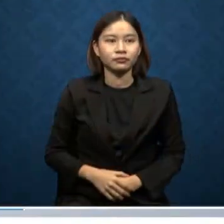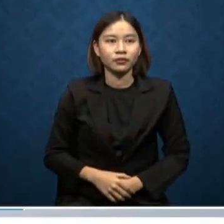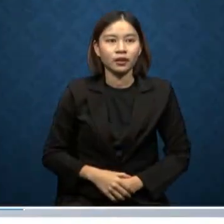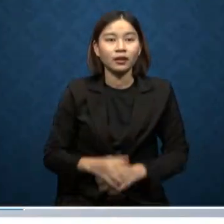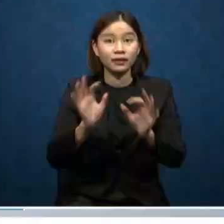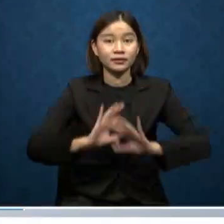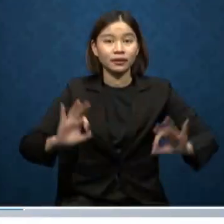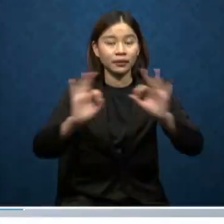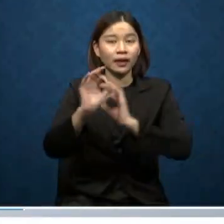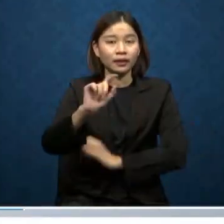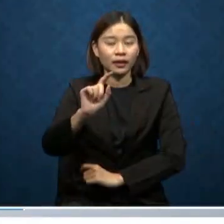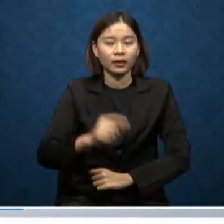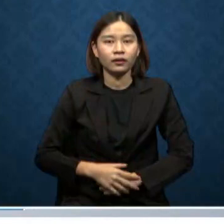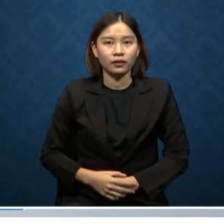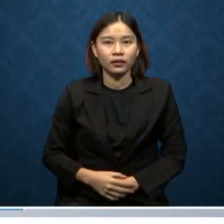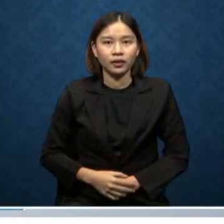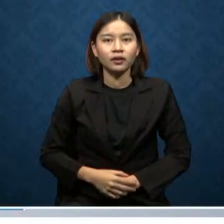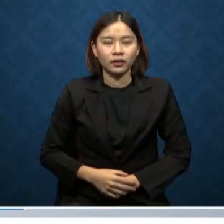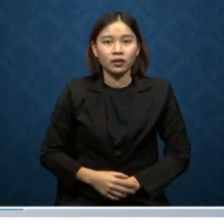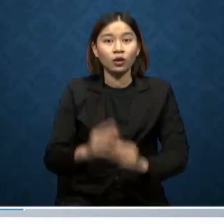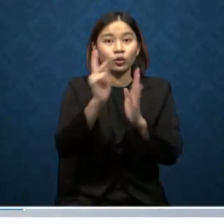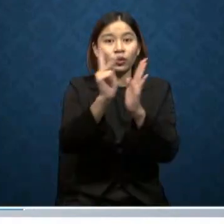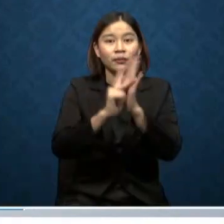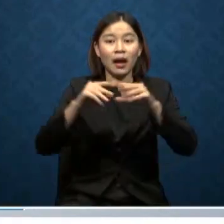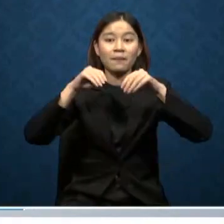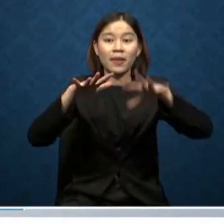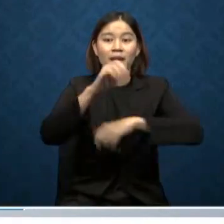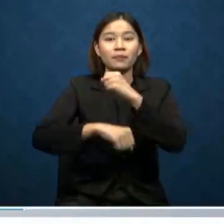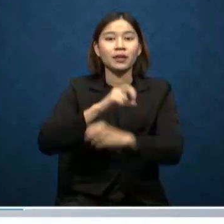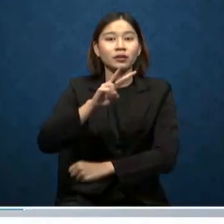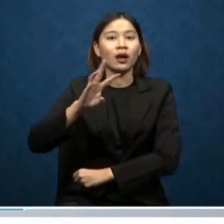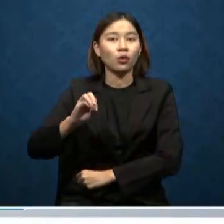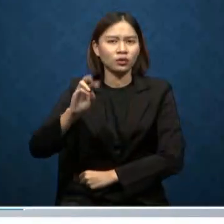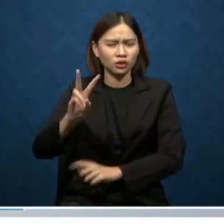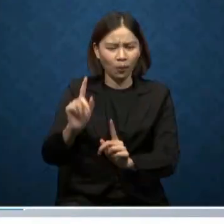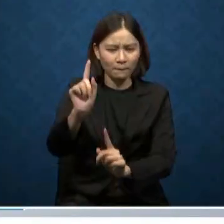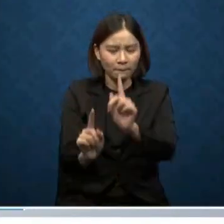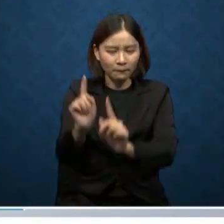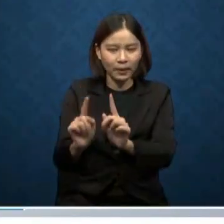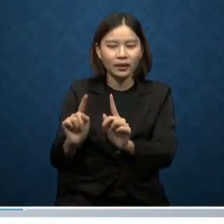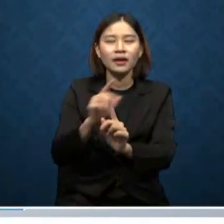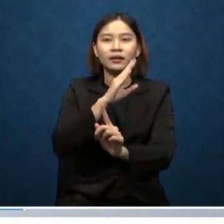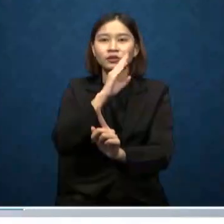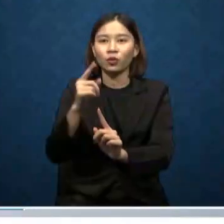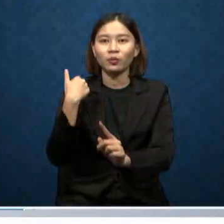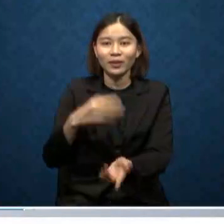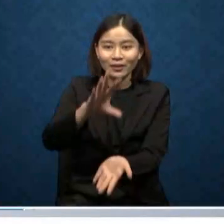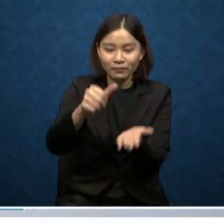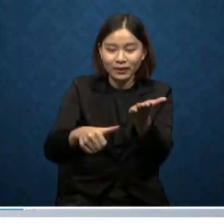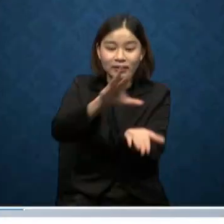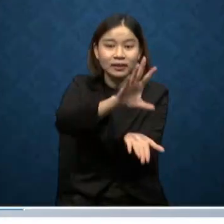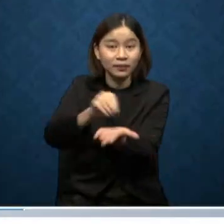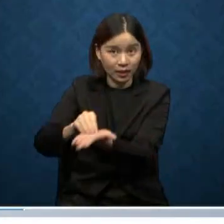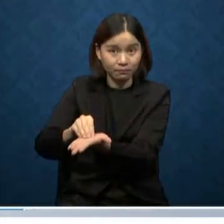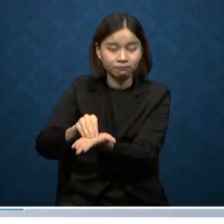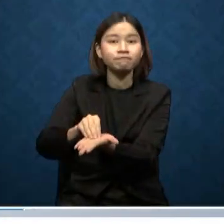กแล้วตอนที่มีการออกกฎหมายนี้มาเมป 6-2 การประเมินบอกว่าในกรณีที่มีการจัดเก็บภาษี